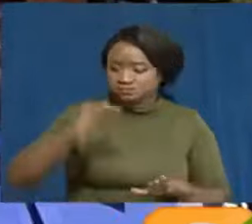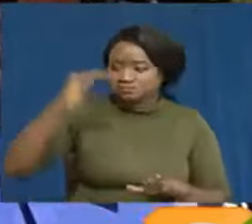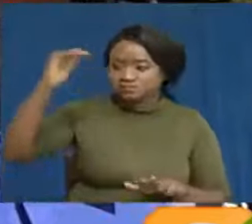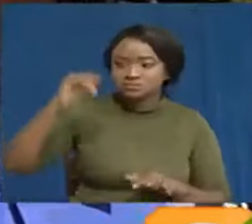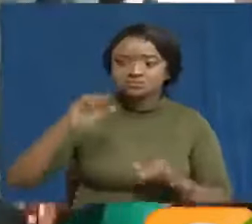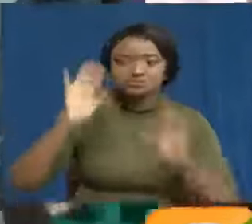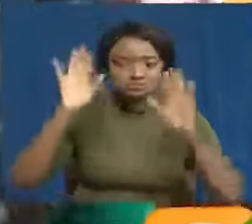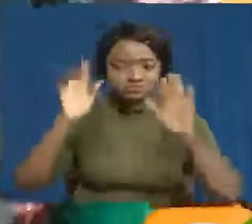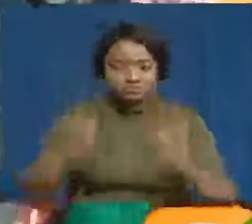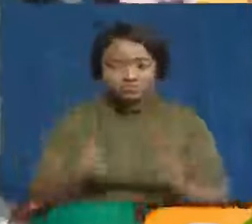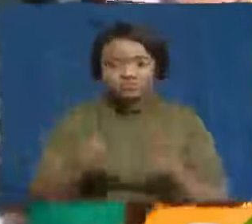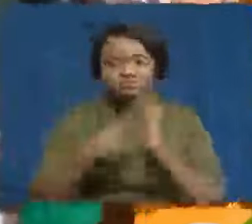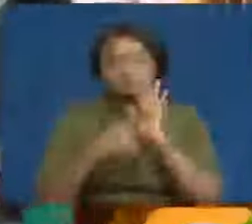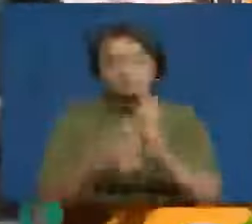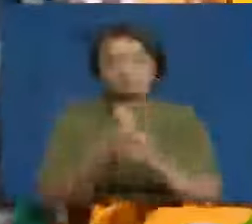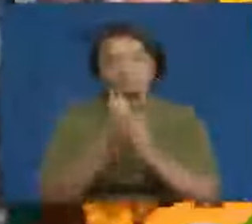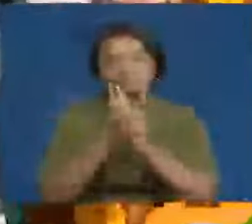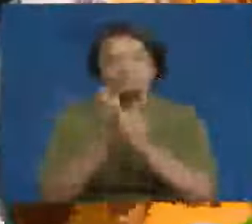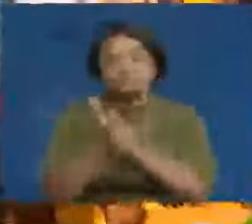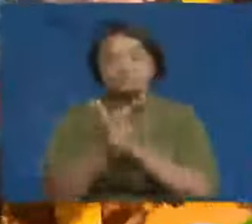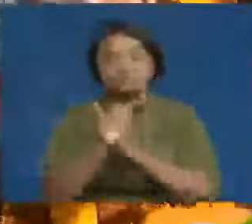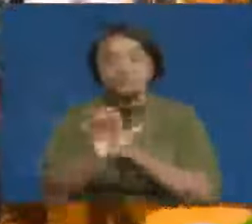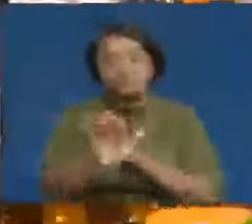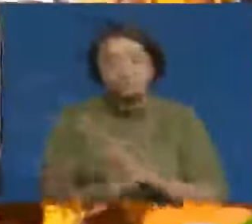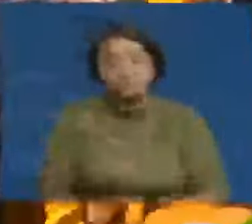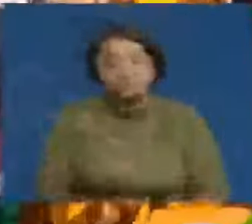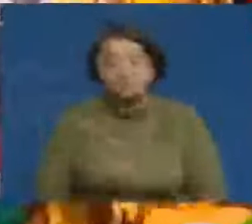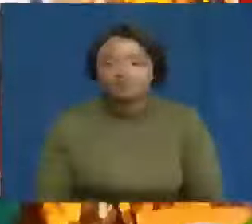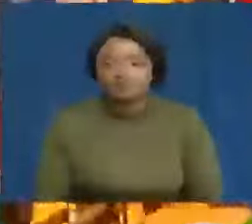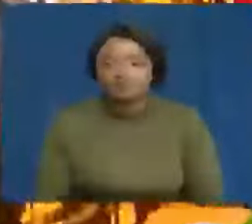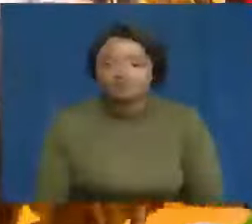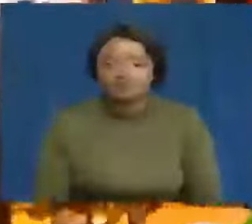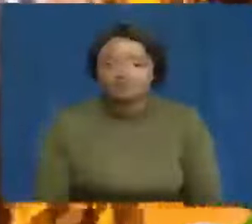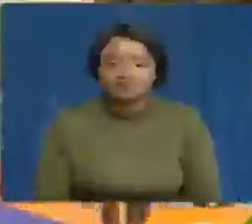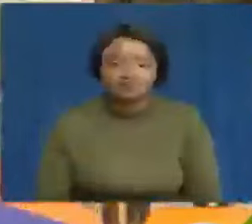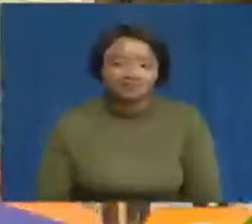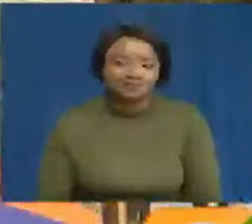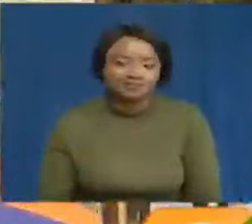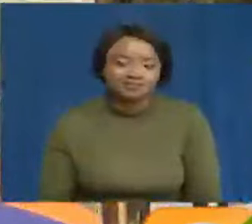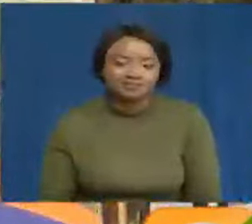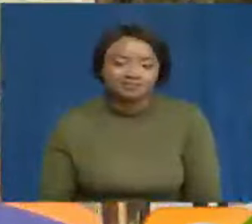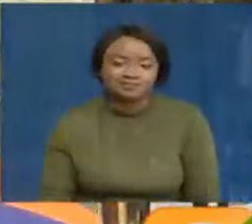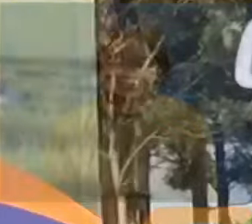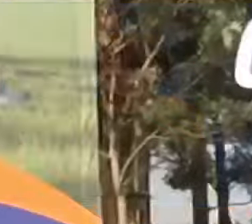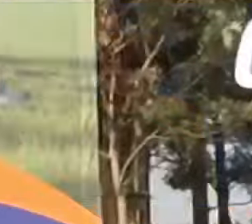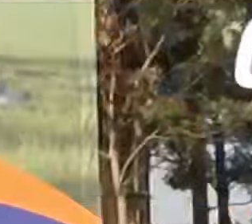ya kuonesha talanta. John Wanyama, runinga ya Citizen, County ya Uasin Gishu.